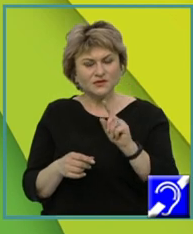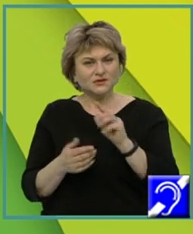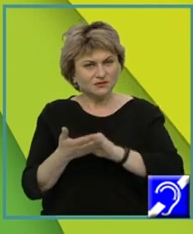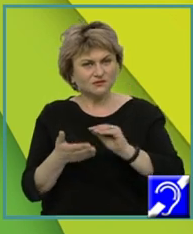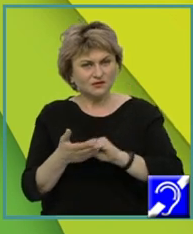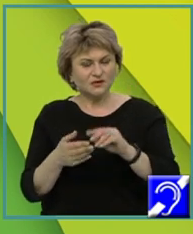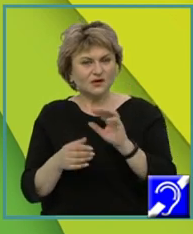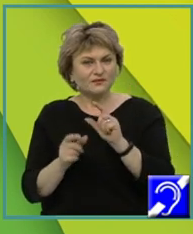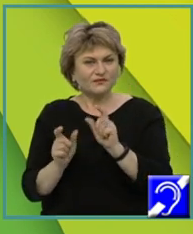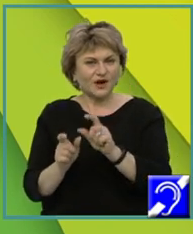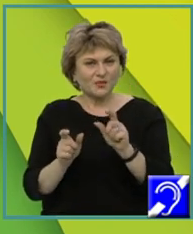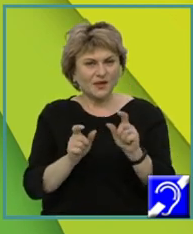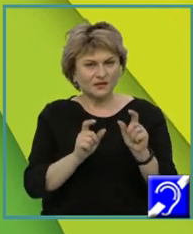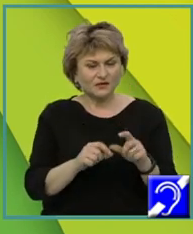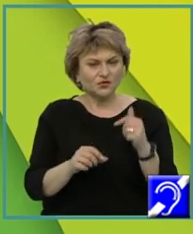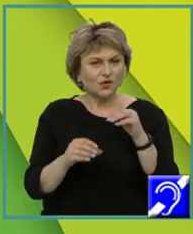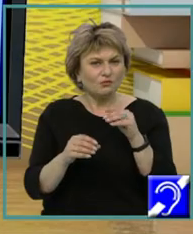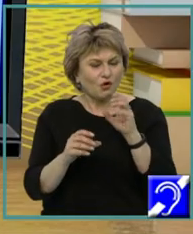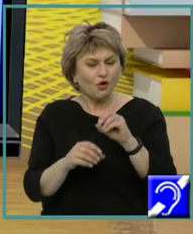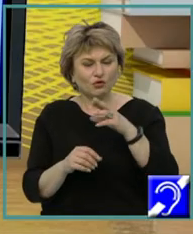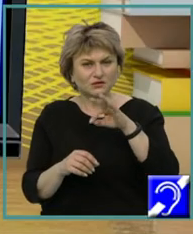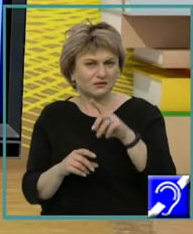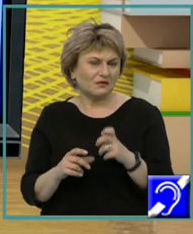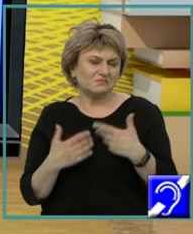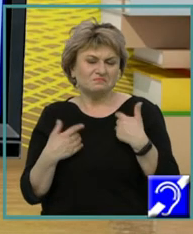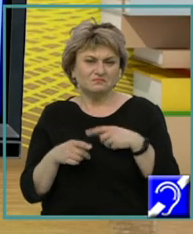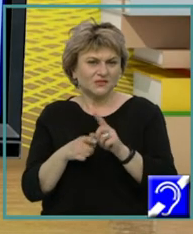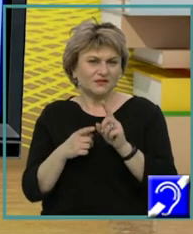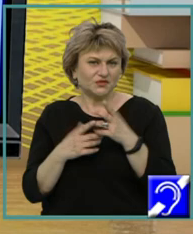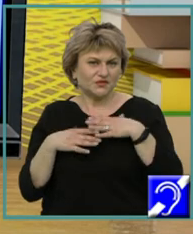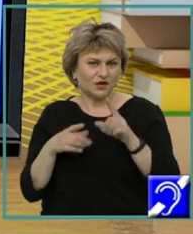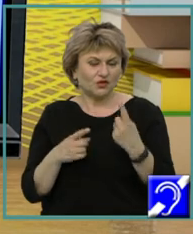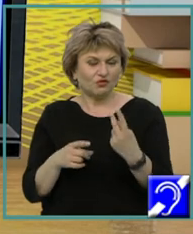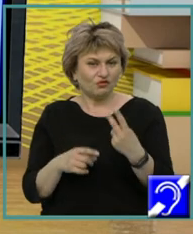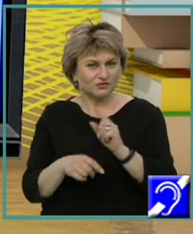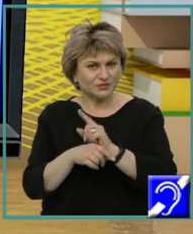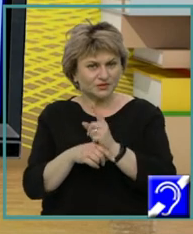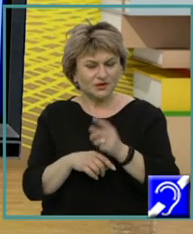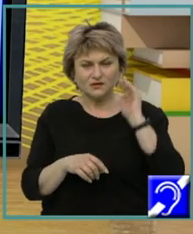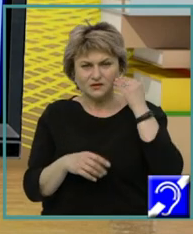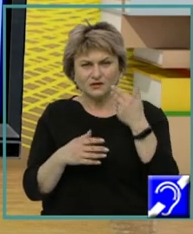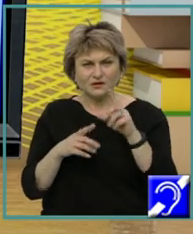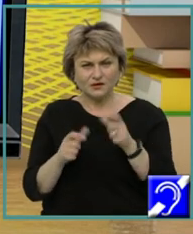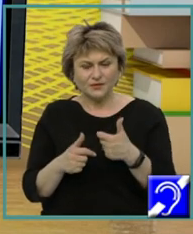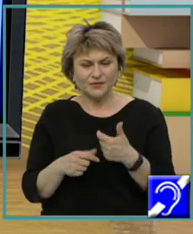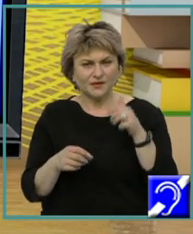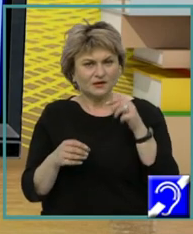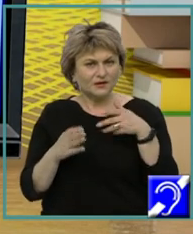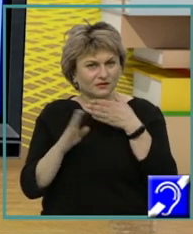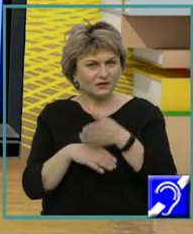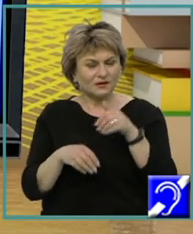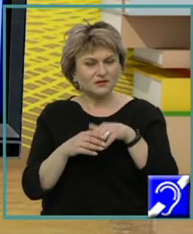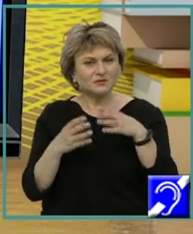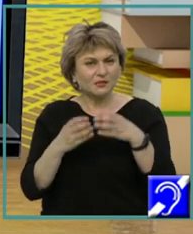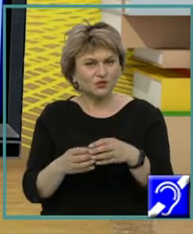relateze fragmentat între o ordine aleatorie două secunde zăbovesc doar amintind nu vă că intrarea în